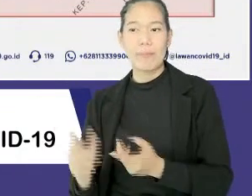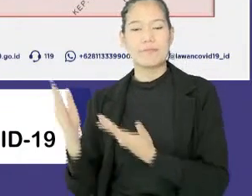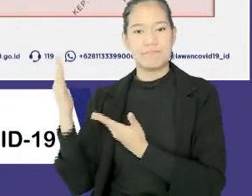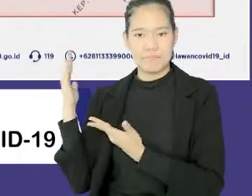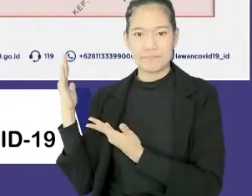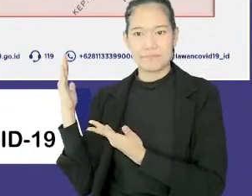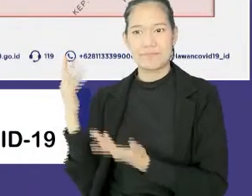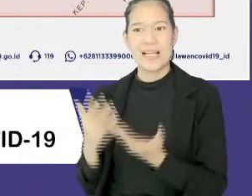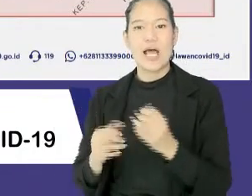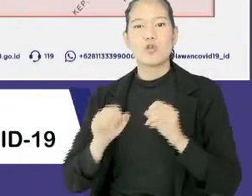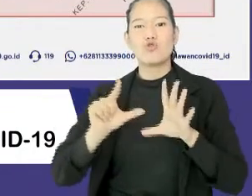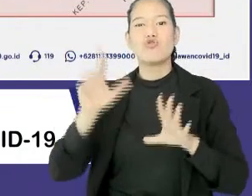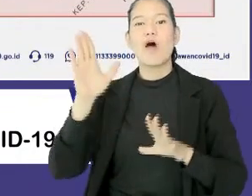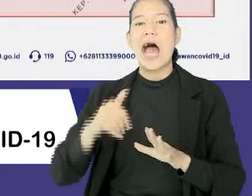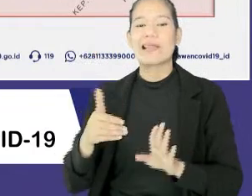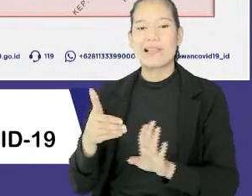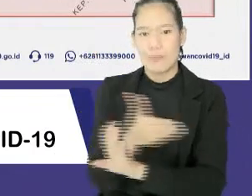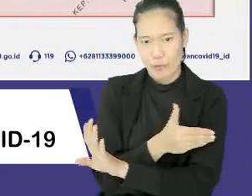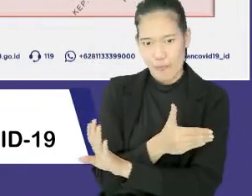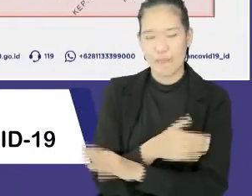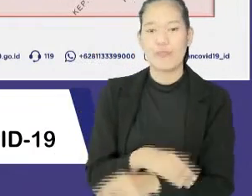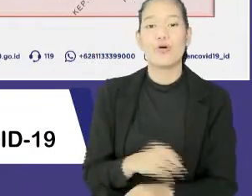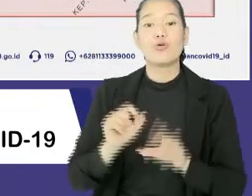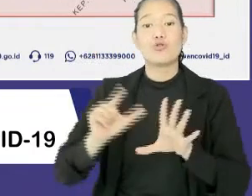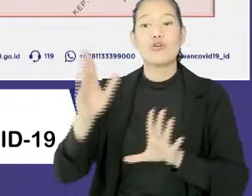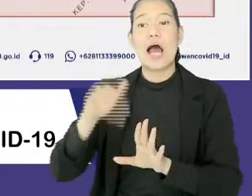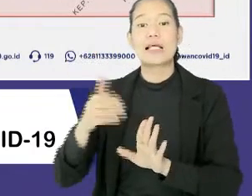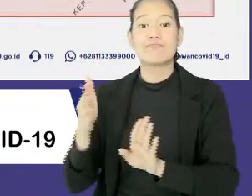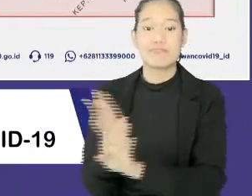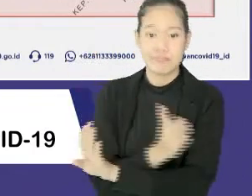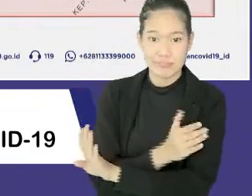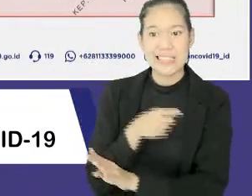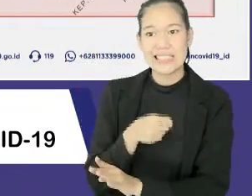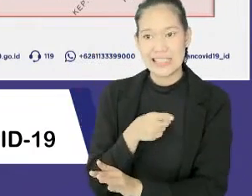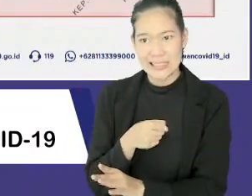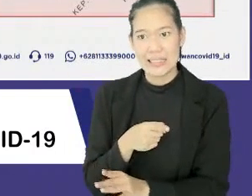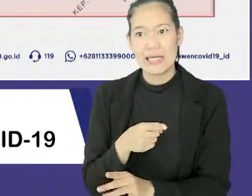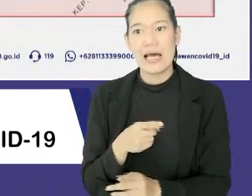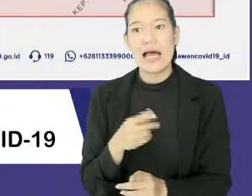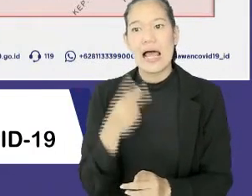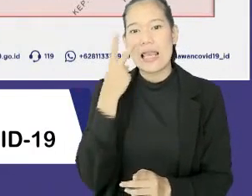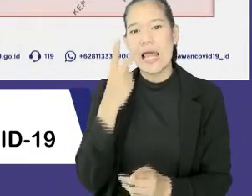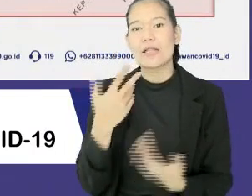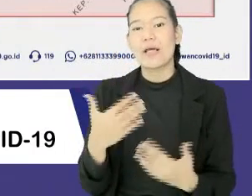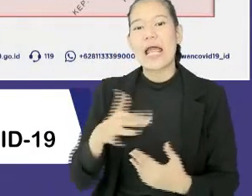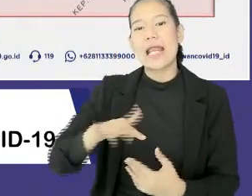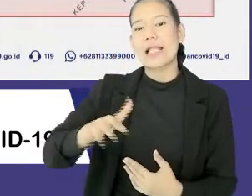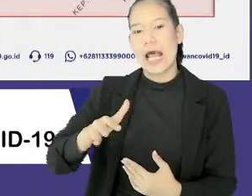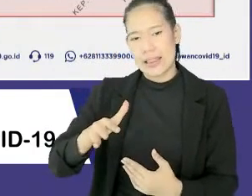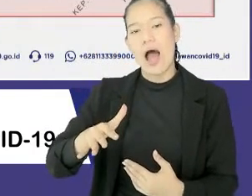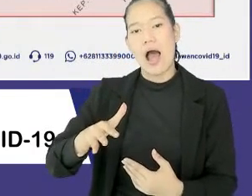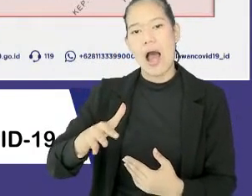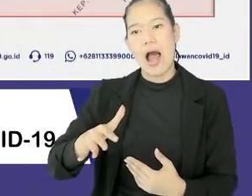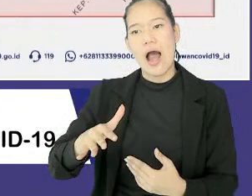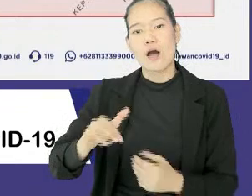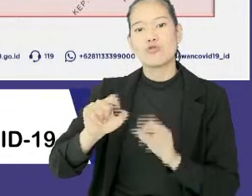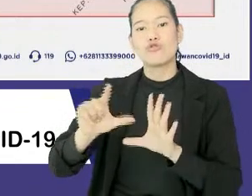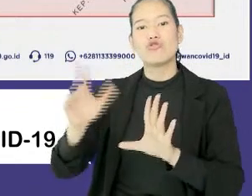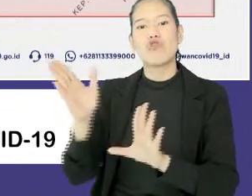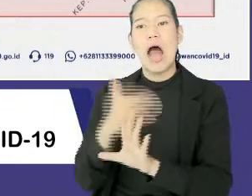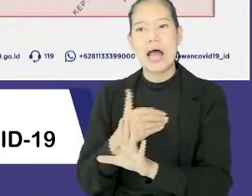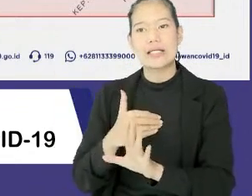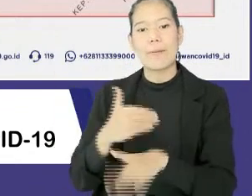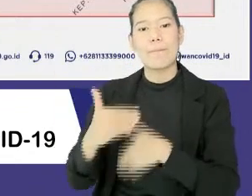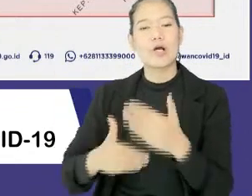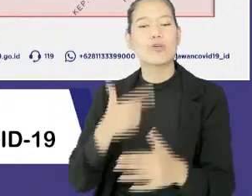kasih lihat gambaran lagi-lagi tujuh hari terakhir tapi tujuh hari terakhir ini kita lihat seven days Moving Average artinya rata-rata dalam tujuh hari